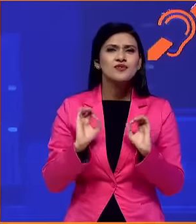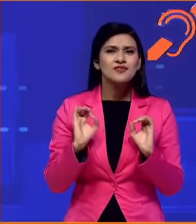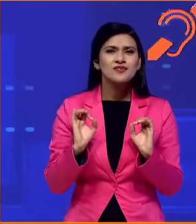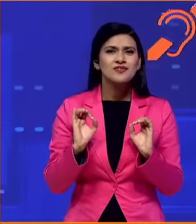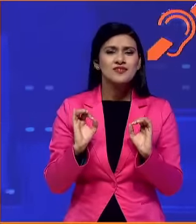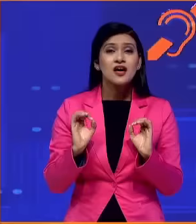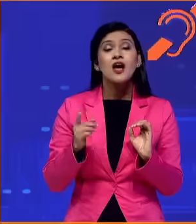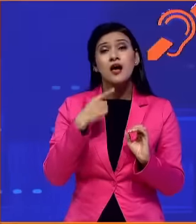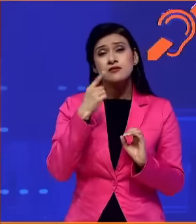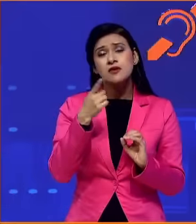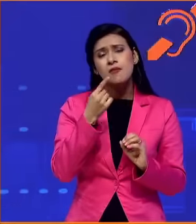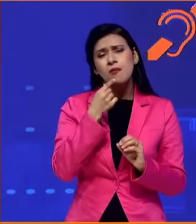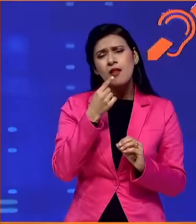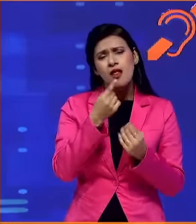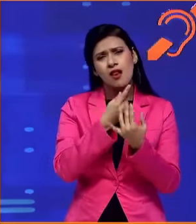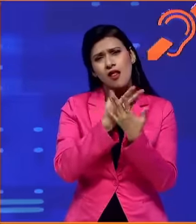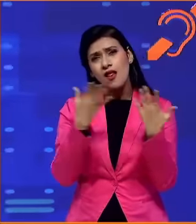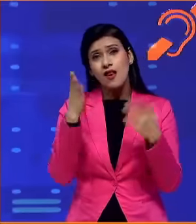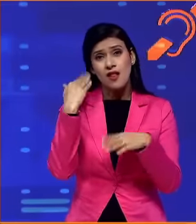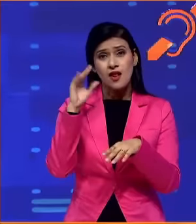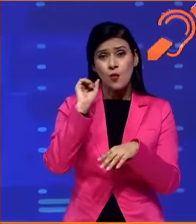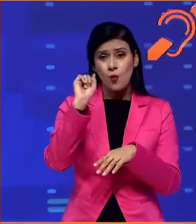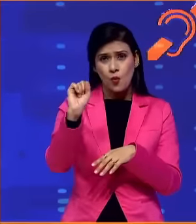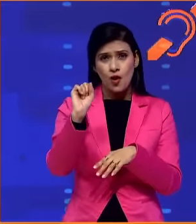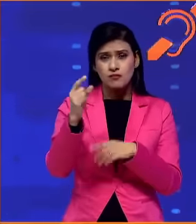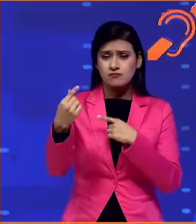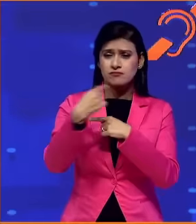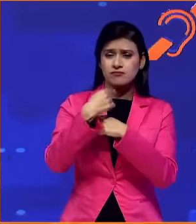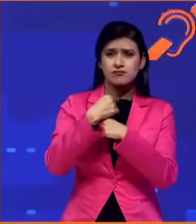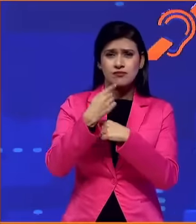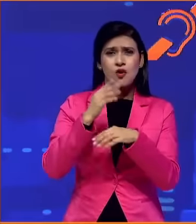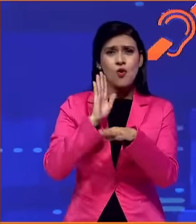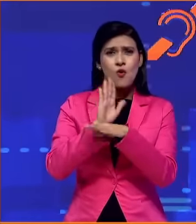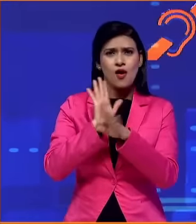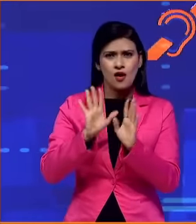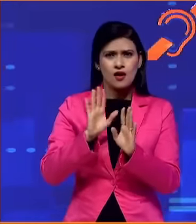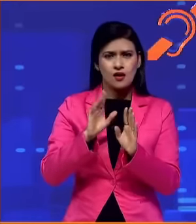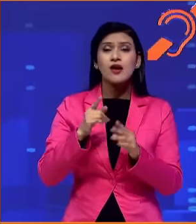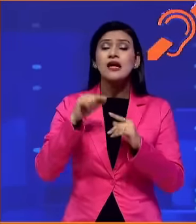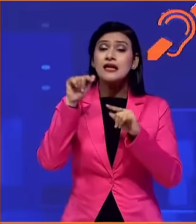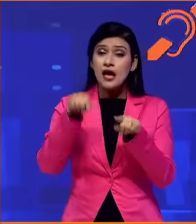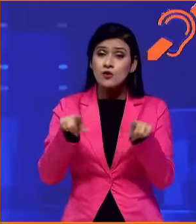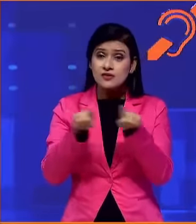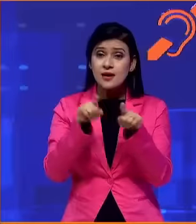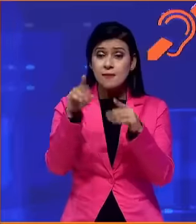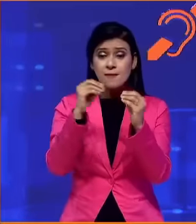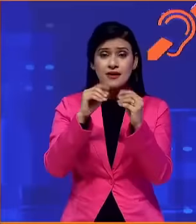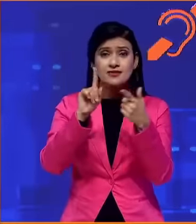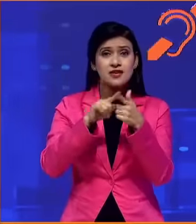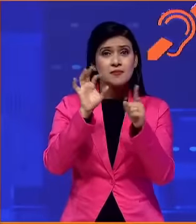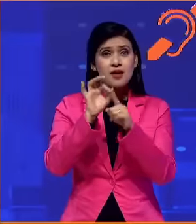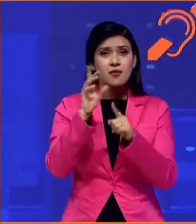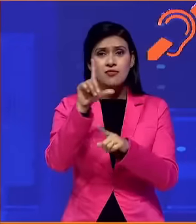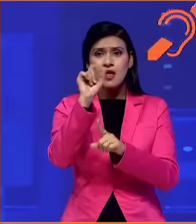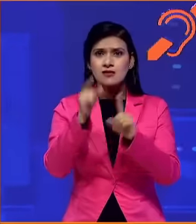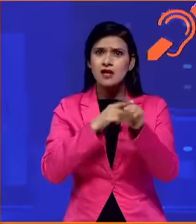हमकहतेहैं,आपतोबहुतबोलतेथे ,आपकेशासनकालमेंअगरकोईसवालपूछेतो कृपयाउसकाजवाबदीजिए। भाई,मैंकिसीकोदोषीनहींठहरासकता, आपसब